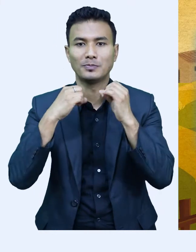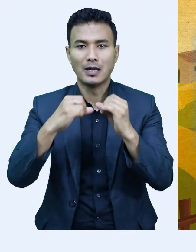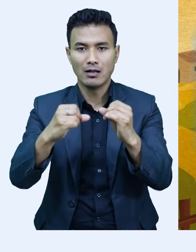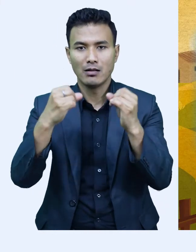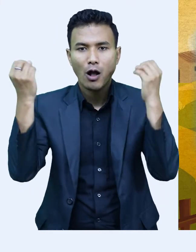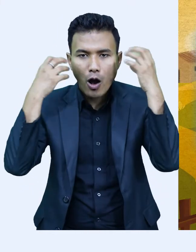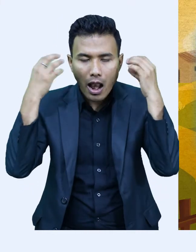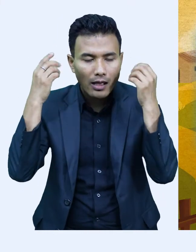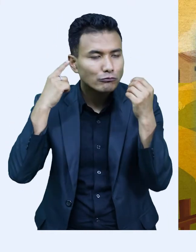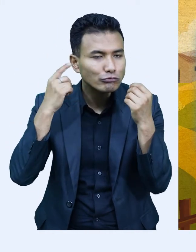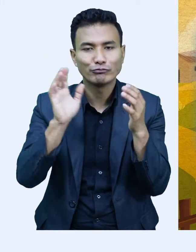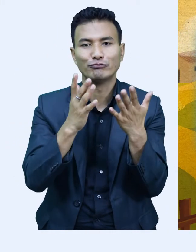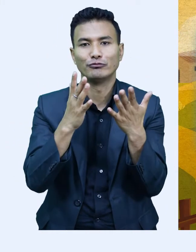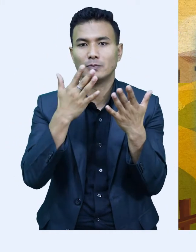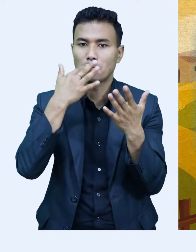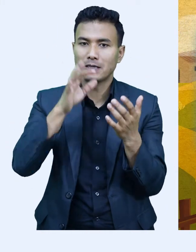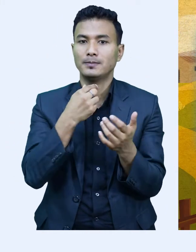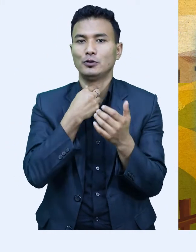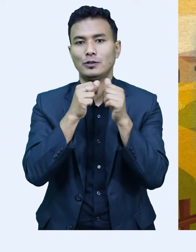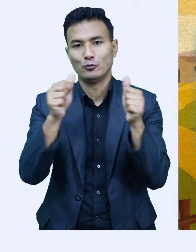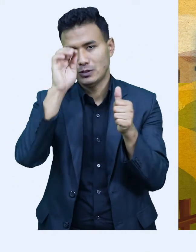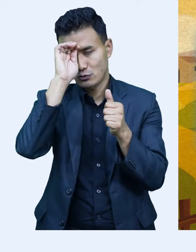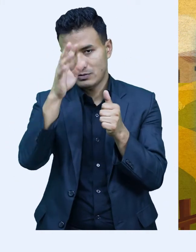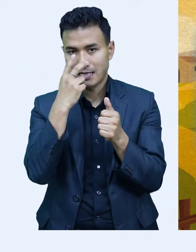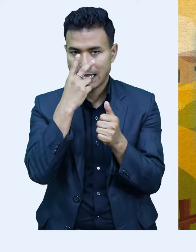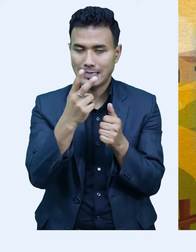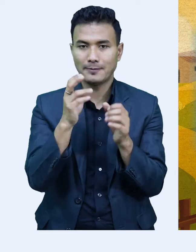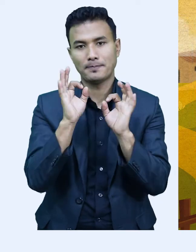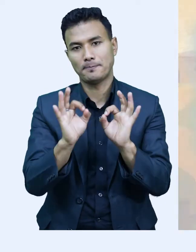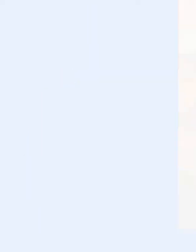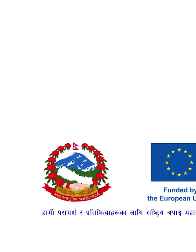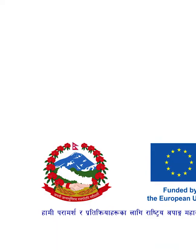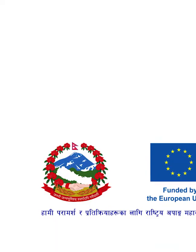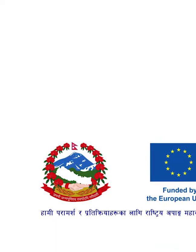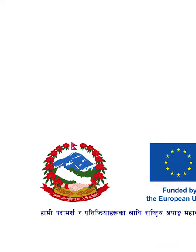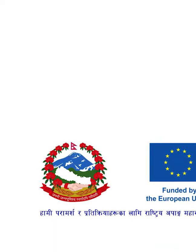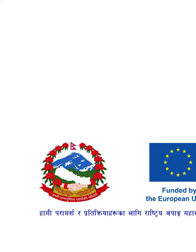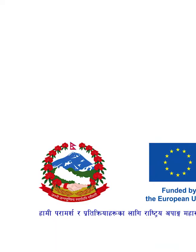हल्लाको पछि भने कहिल्यै लागेनौं। आधिकारिक स्रोतबाट आएको सूचनामा मात्रै विश्वास गर्यौं।